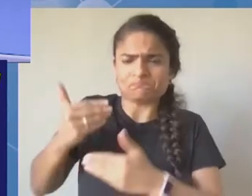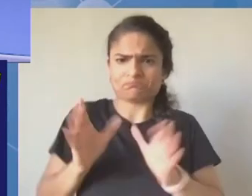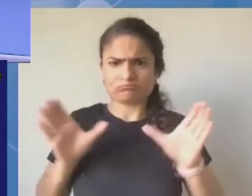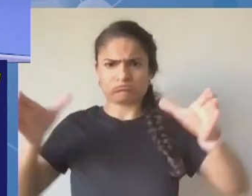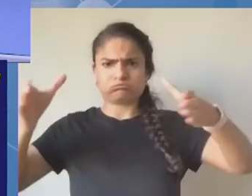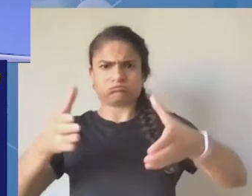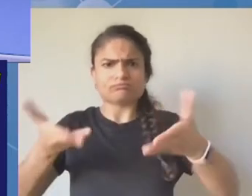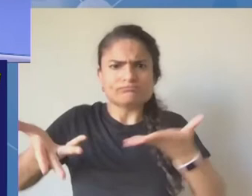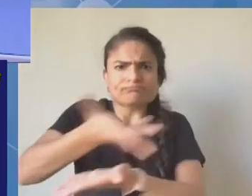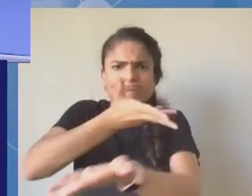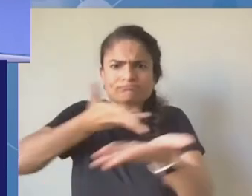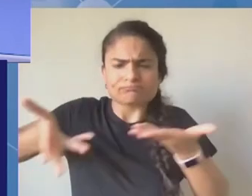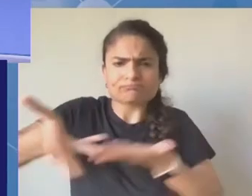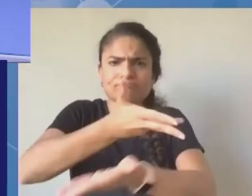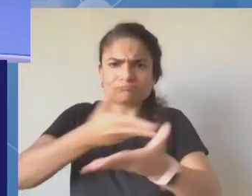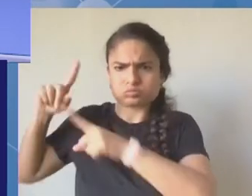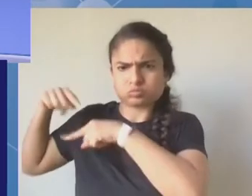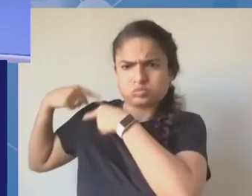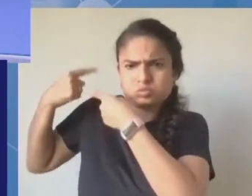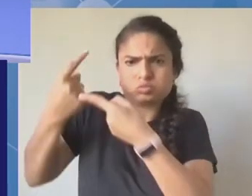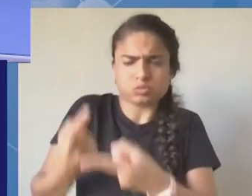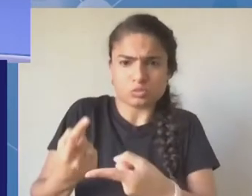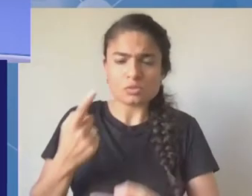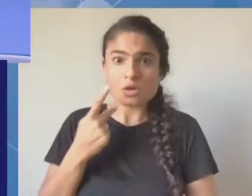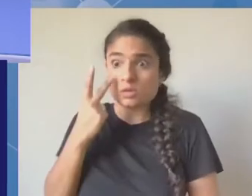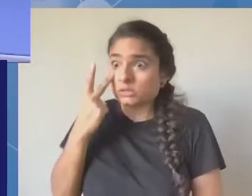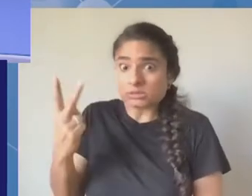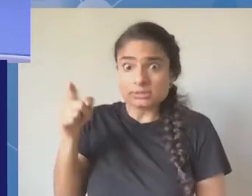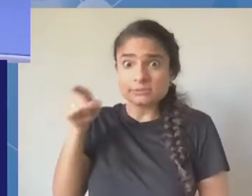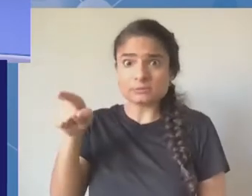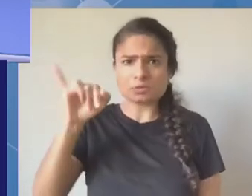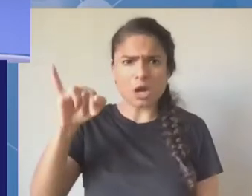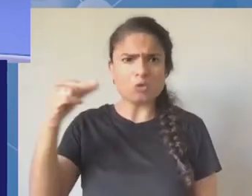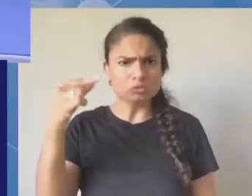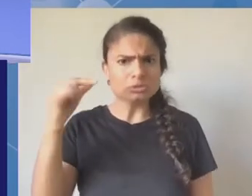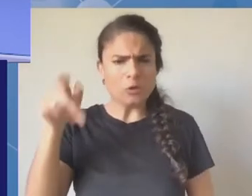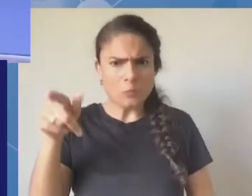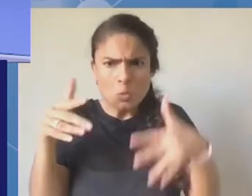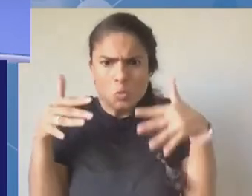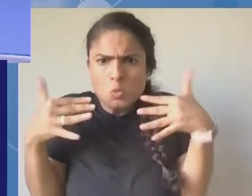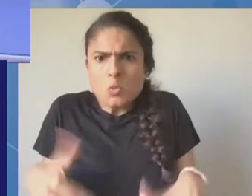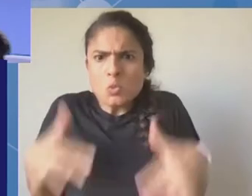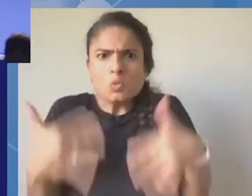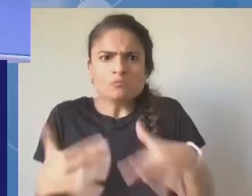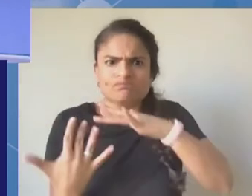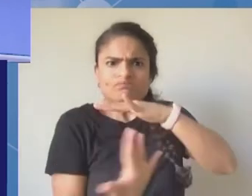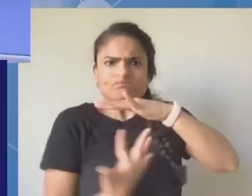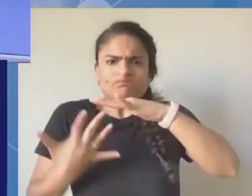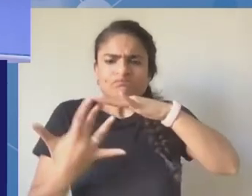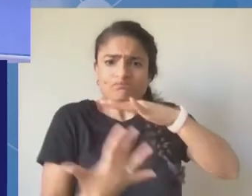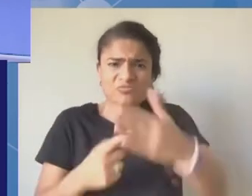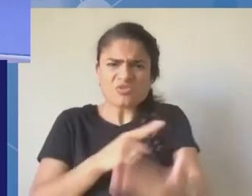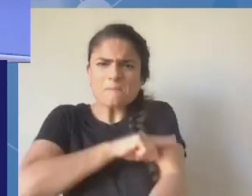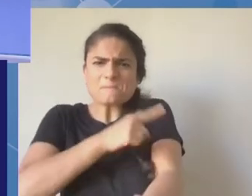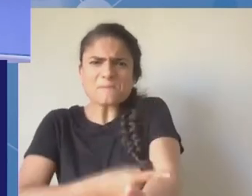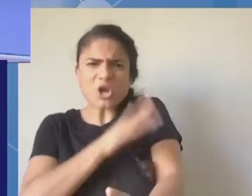是和互联网关治理峰会的这么一些经验。我非常感谢波兰的组